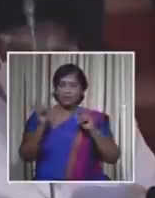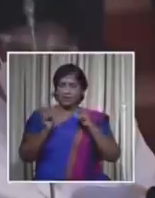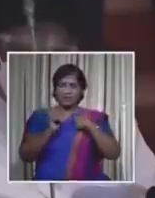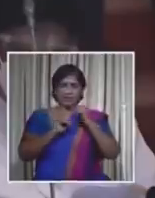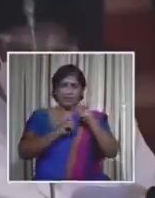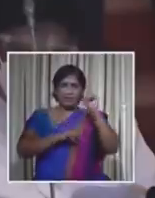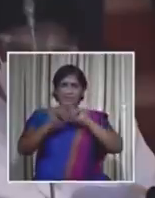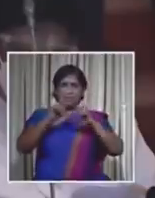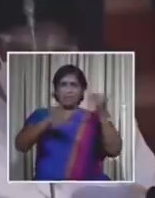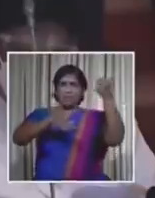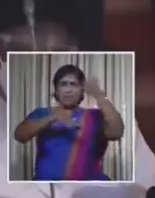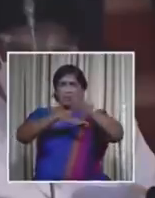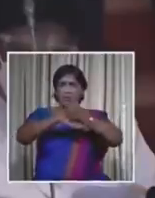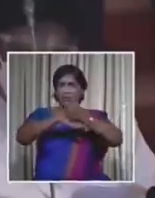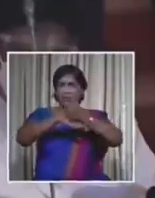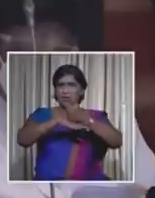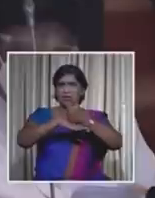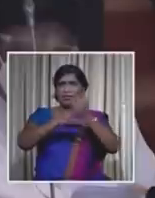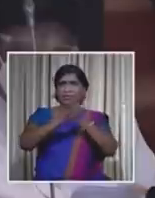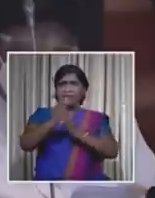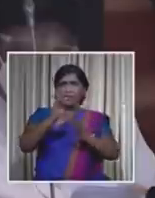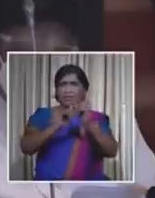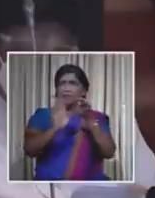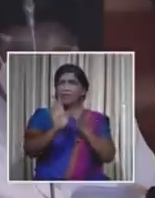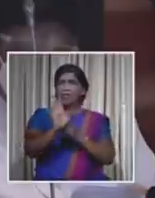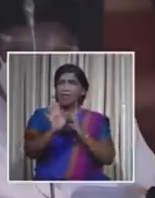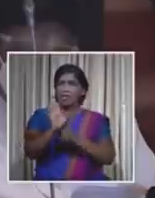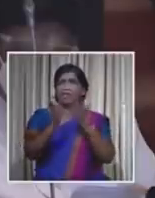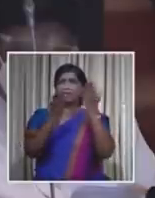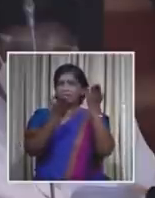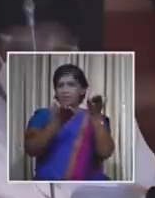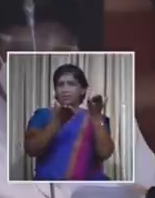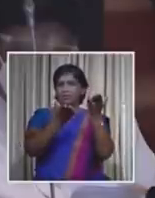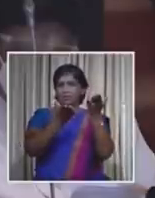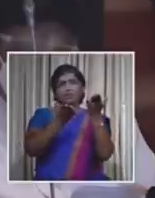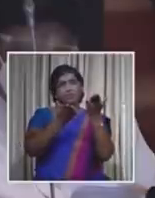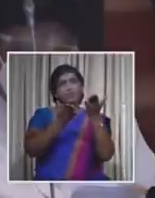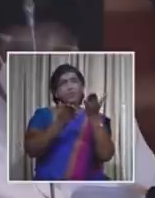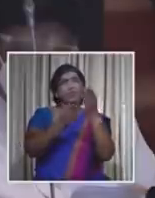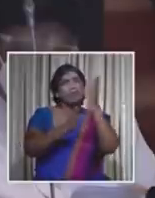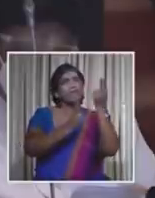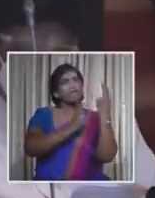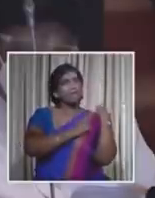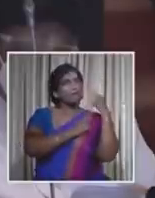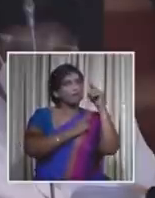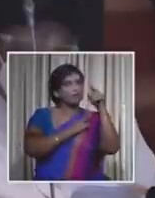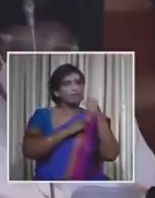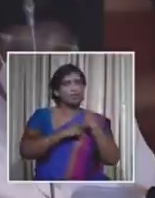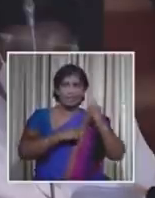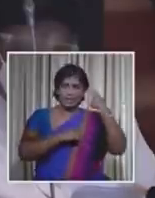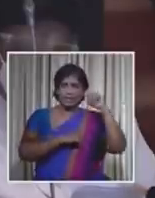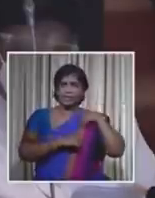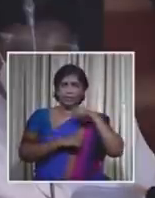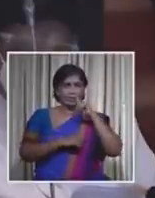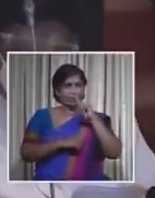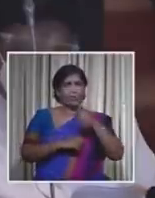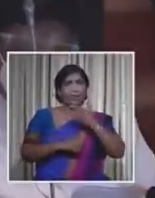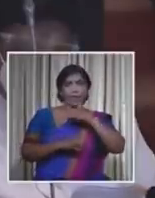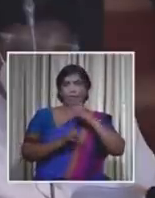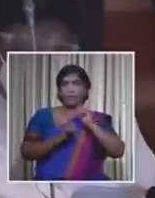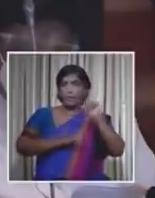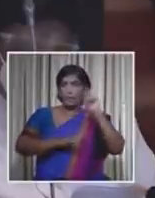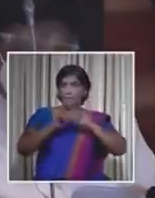පාර්ලිමේන්තුවේ මූලාසනයේ මන්ත්‍රීවරයා හැමතිස්සෙම ඉන්නවනේ. එතුමාට තමයි වක්කීම තියෙන්නේ. මම ඔබතුමාට ඊයේත් කිව්වා බ්‍රිතාන්‍ය